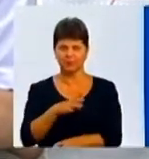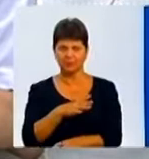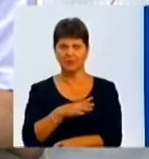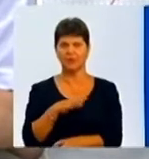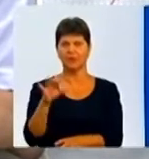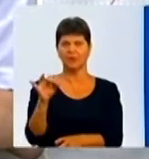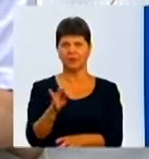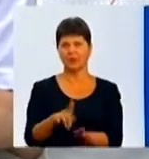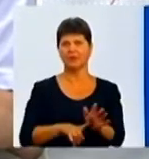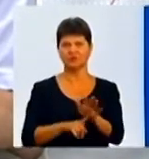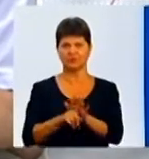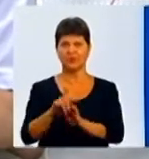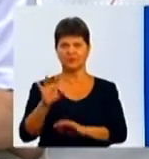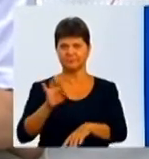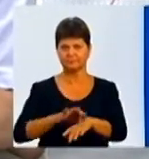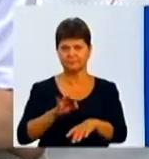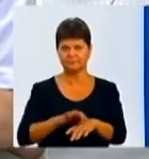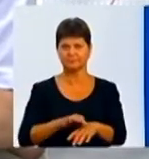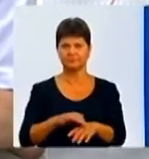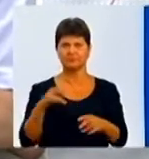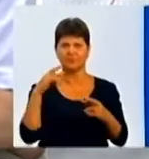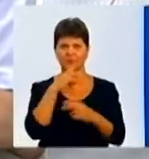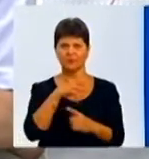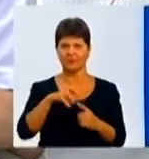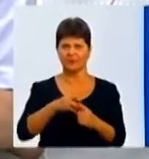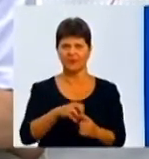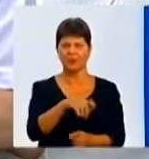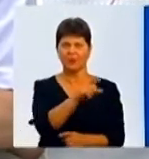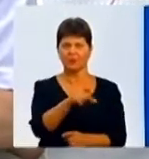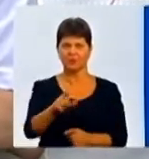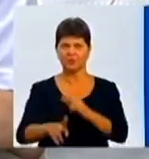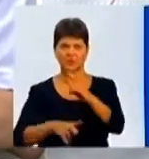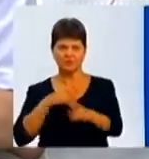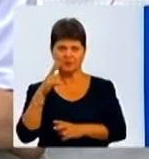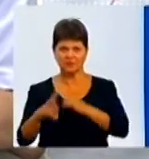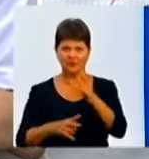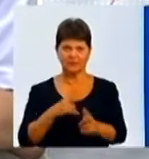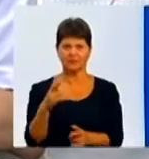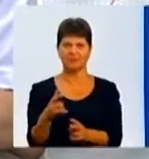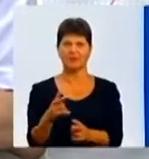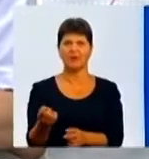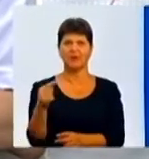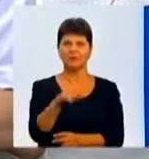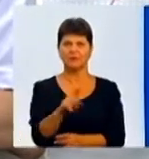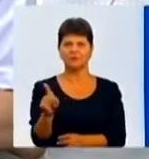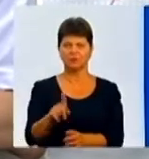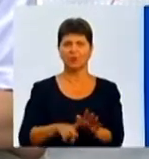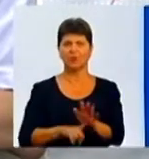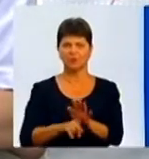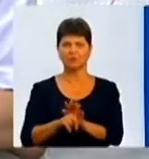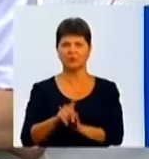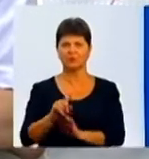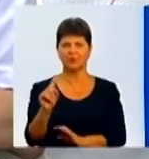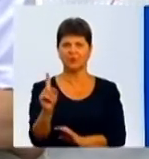анамнез, також скаржаться люди чи на те, що починається в першу чергу